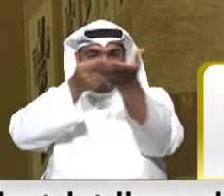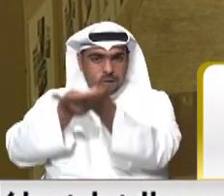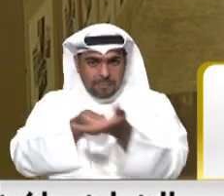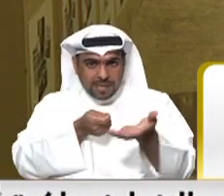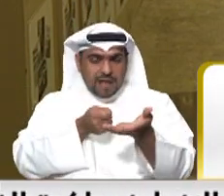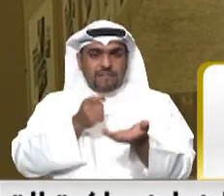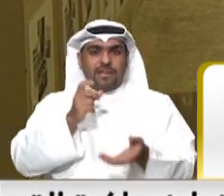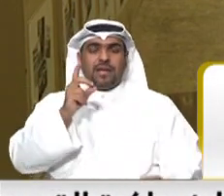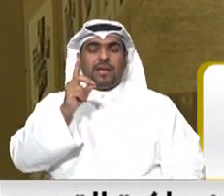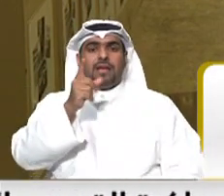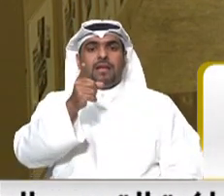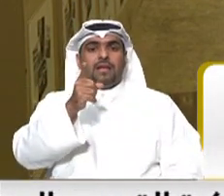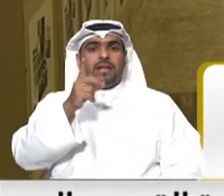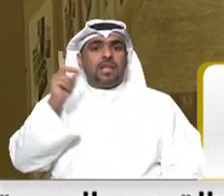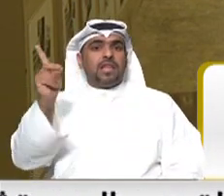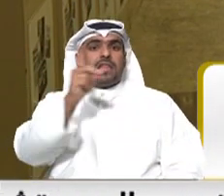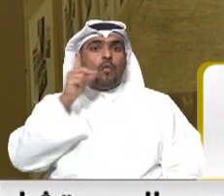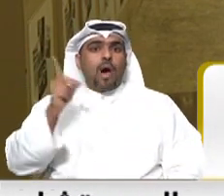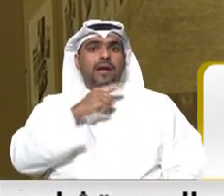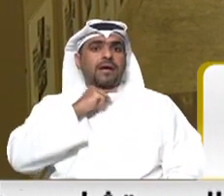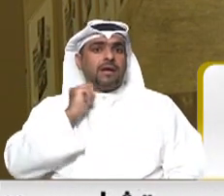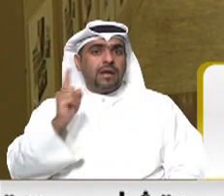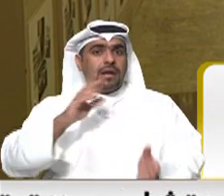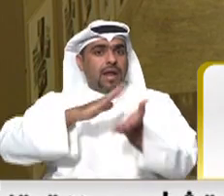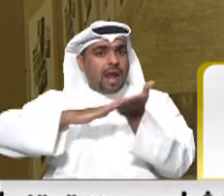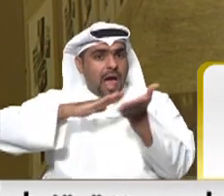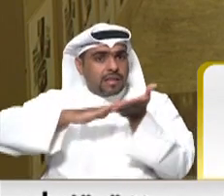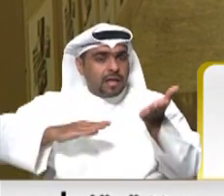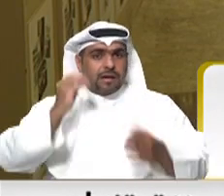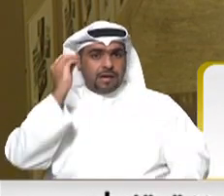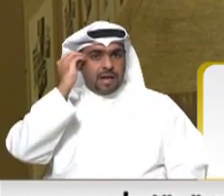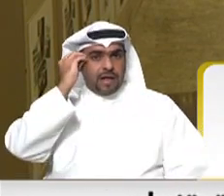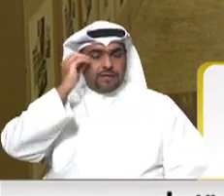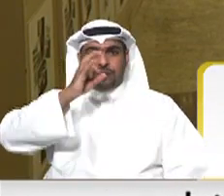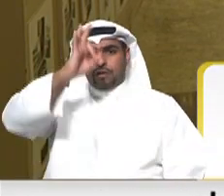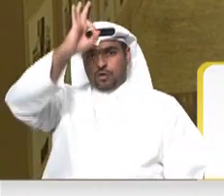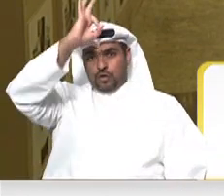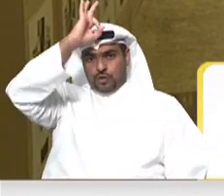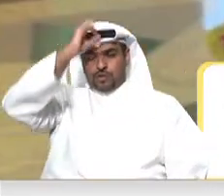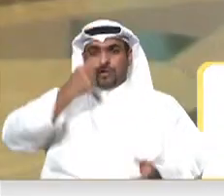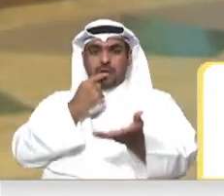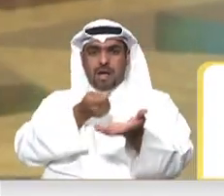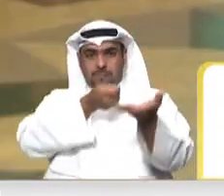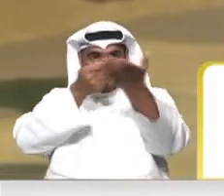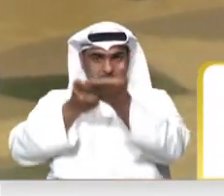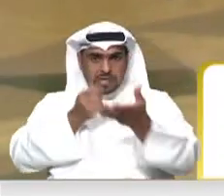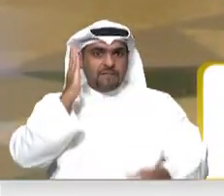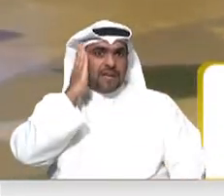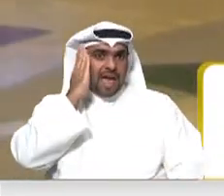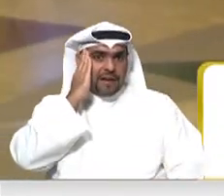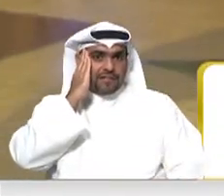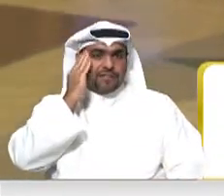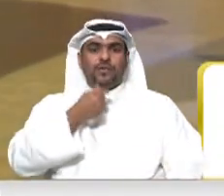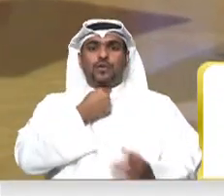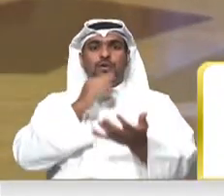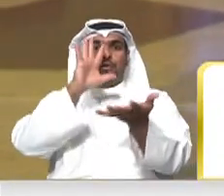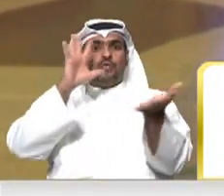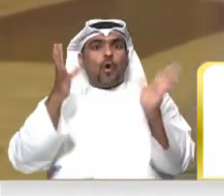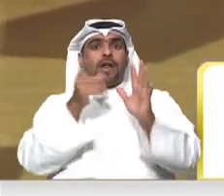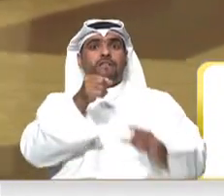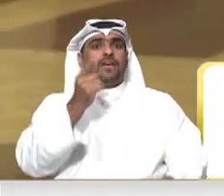الامرجنسي فاسيلتيز او خدمات الطوارئ مثل الشرطه والمطافي وغيرها. معرض جغرافي وورش